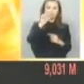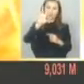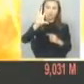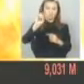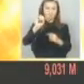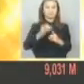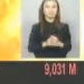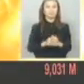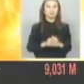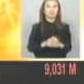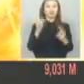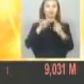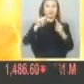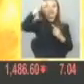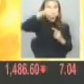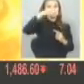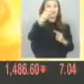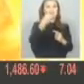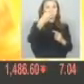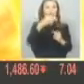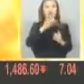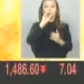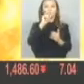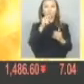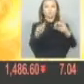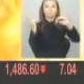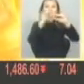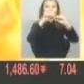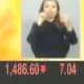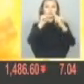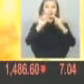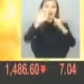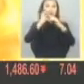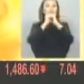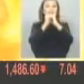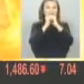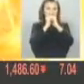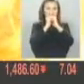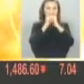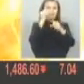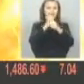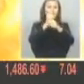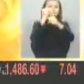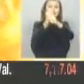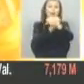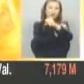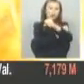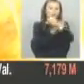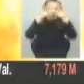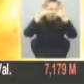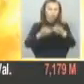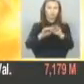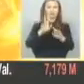เซี่ยงไฮ้คอมโพสิตค่ะวันนี้ซีนุกนะคะซึ่งเป็นบริษัทของจีนค่ะเป็นบริษัทพลังงานขนาดใหญ่นั้นปรับตัวลงมาถึงก